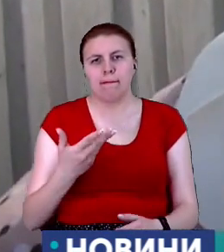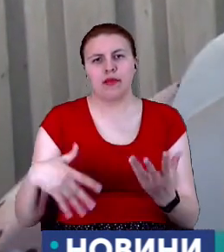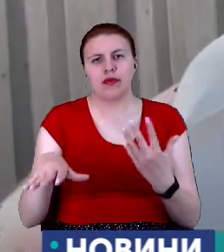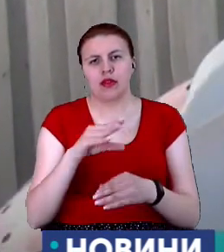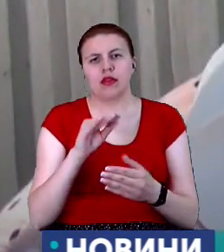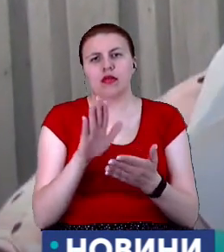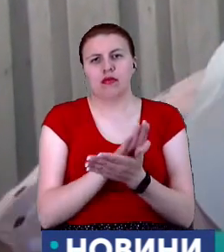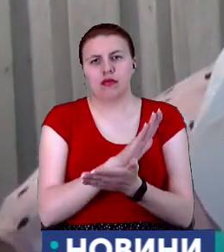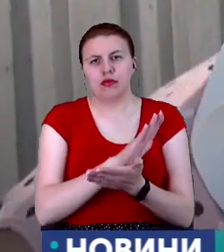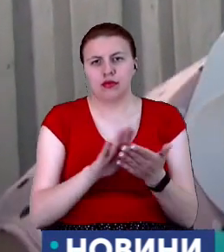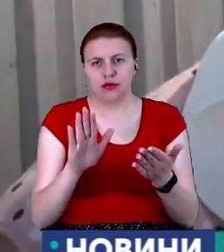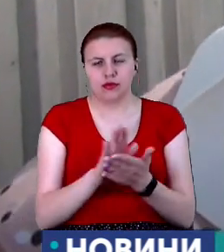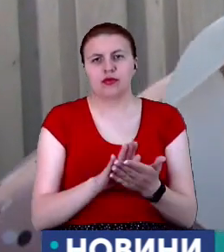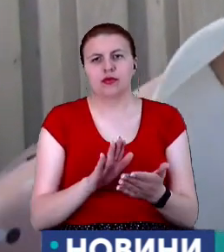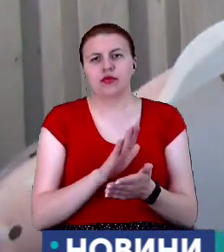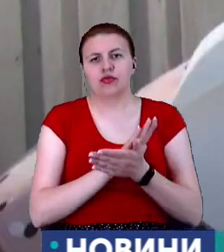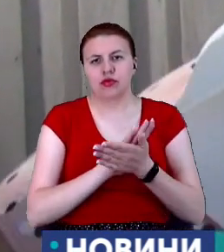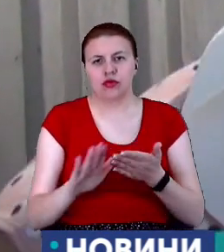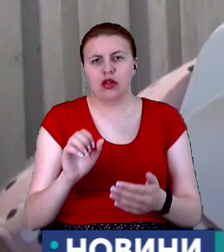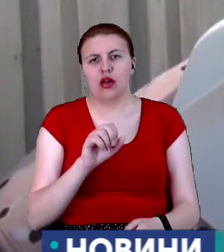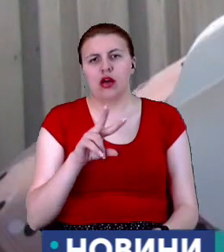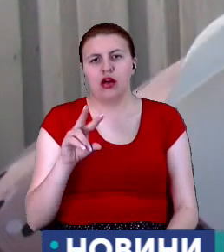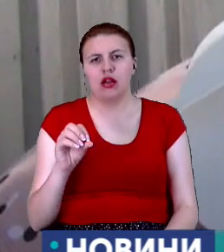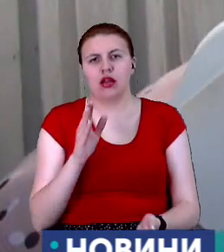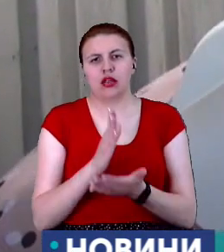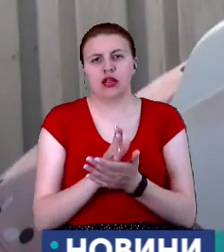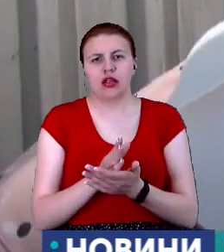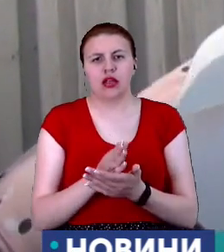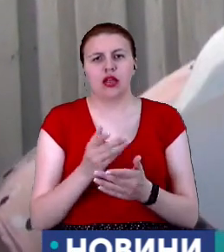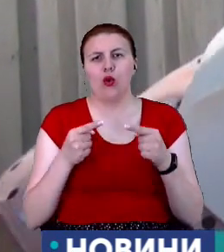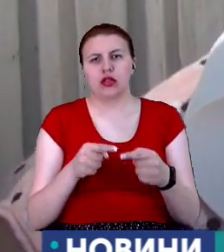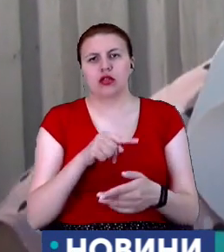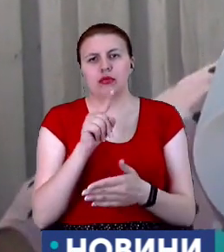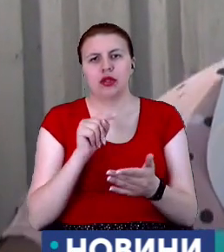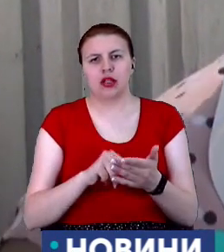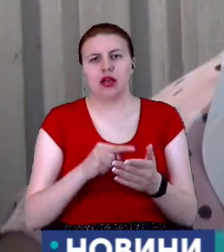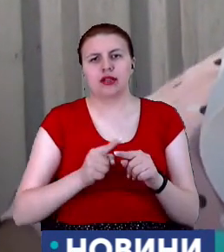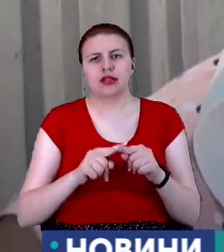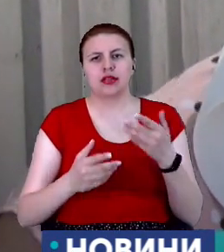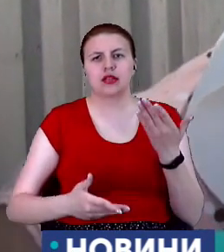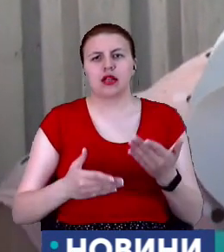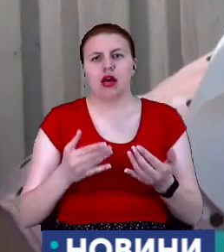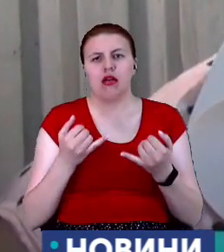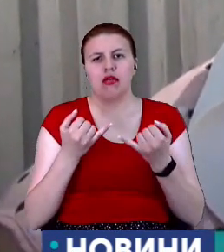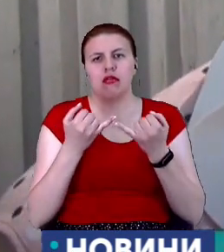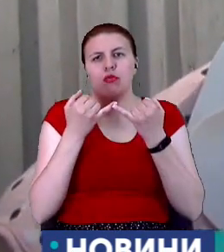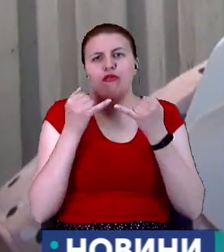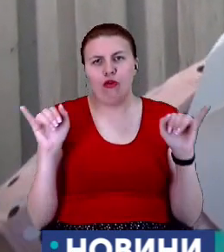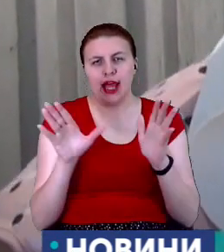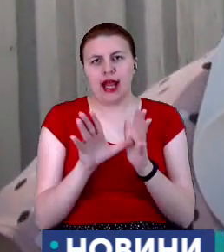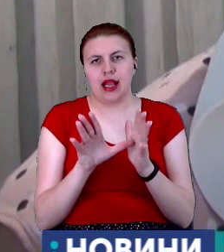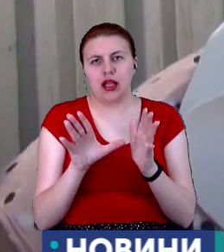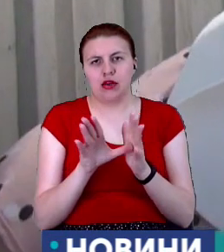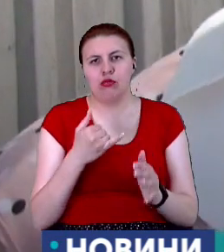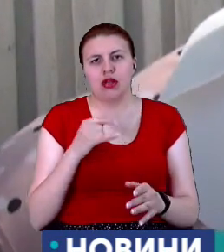прибрана, наведений лад, але є дуже гостре питання – це стан електричної проводки. І у мене